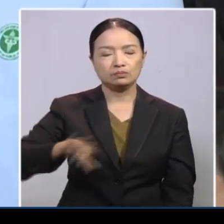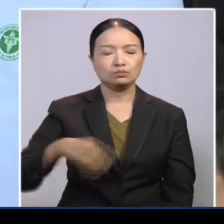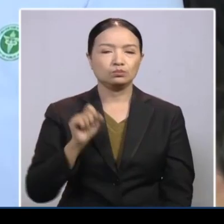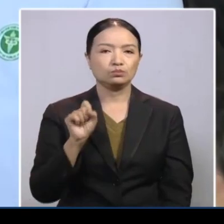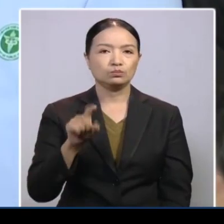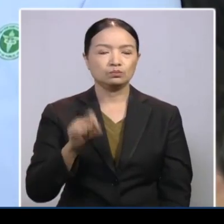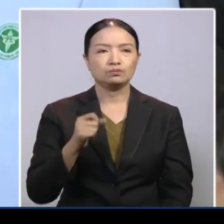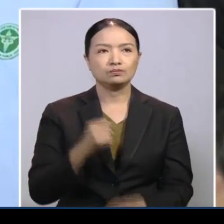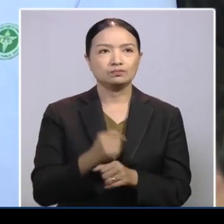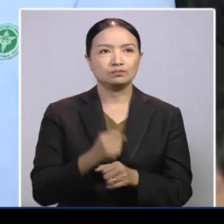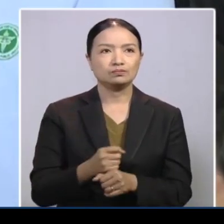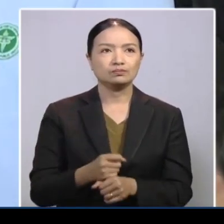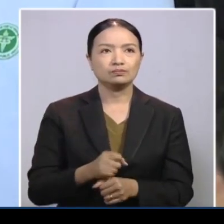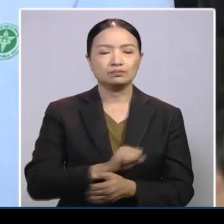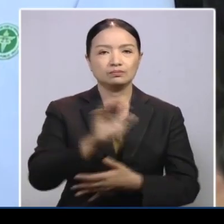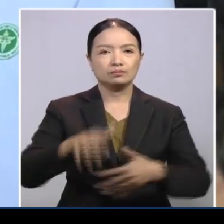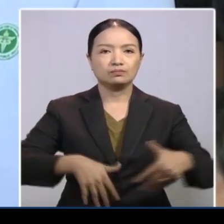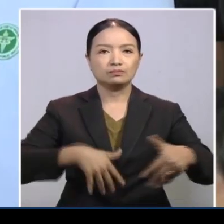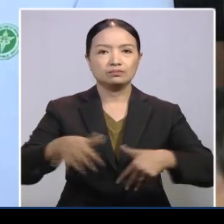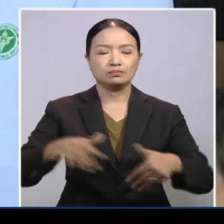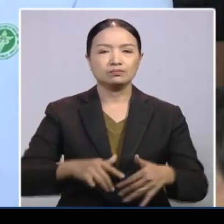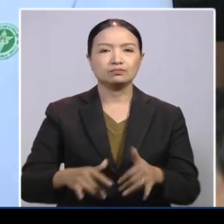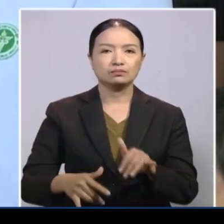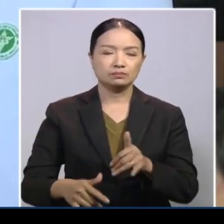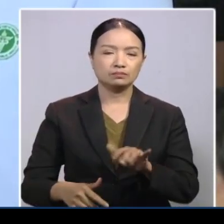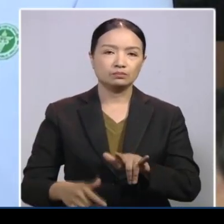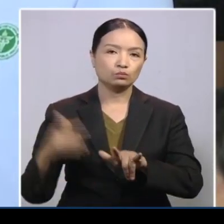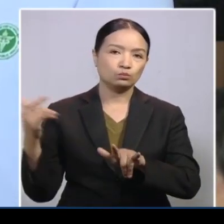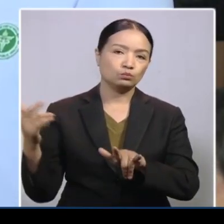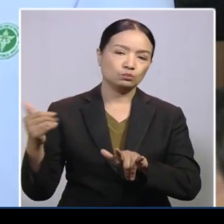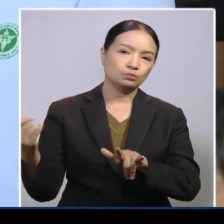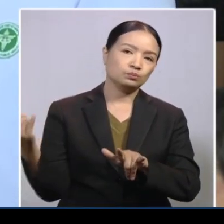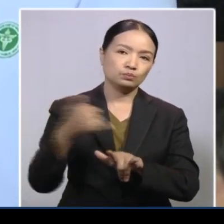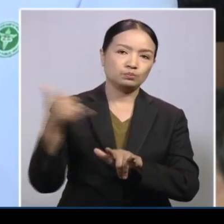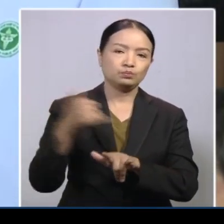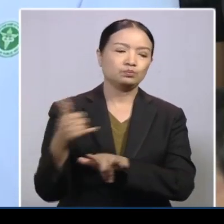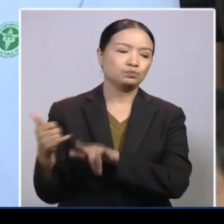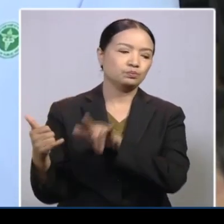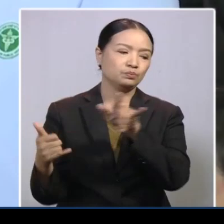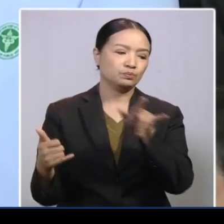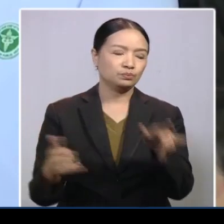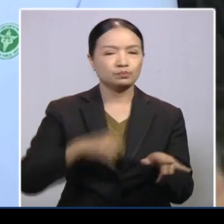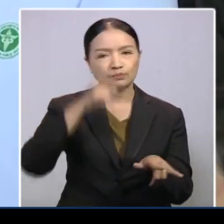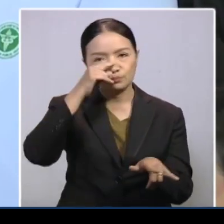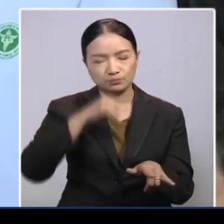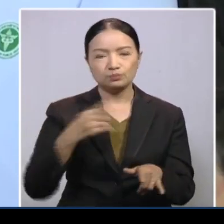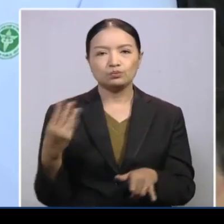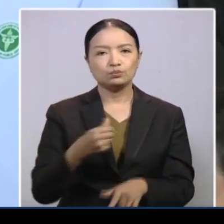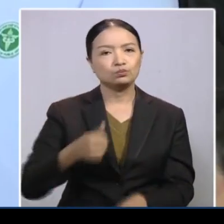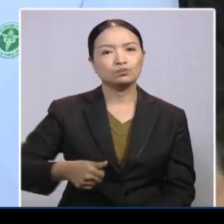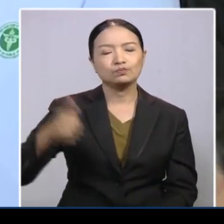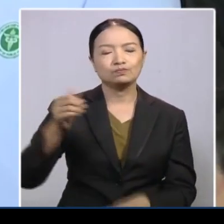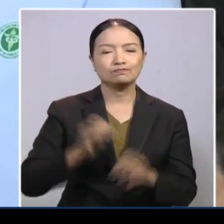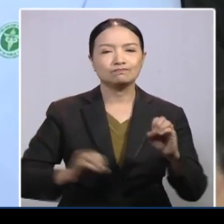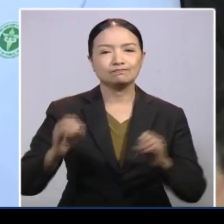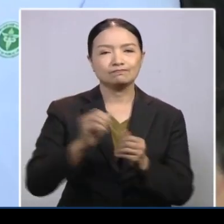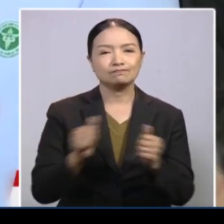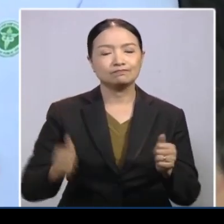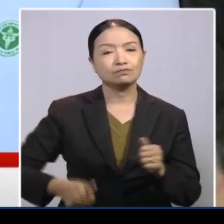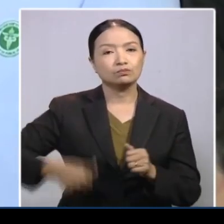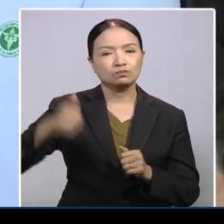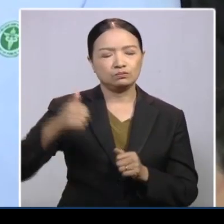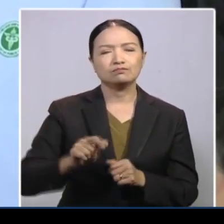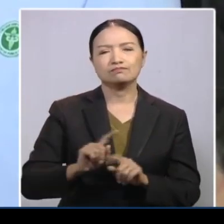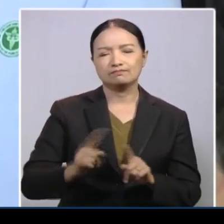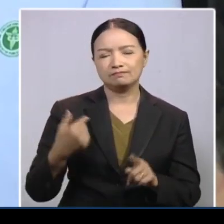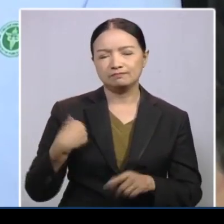ทำพี่น้องประชาชนกับประเทศไทยให้เร็วที่สุดแล้วก็ให้ปลอดภัยที่สุดด้วยนะครับมันมีความยากล